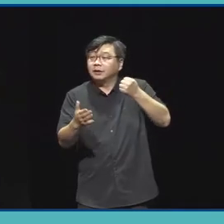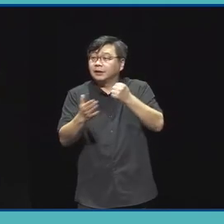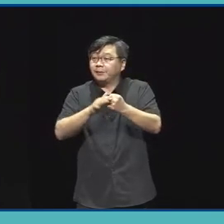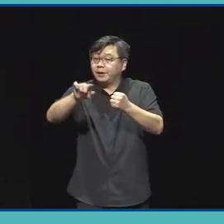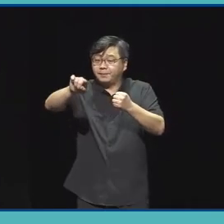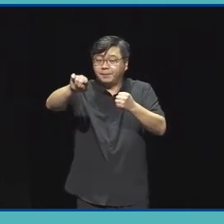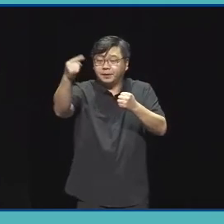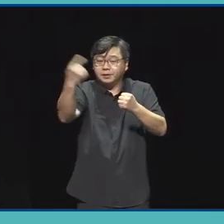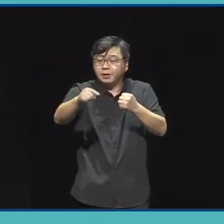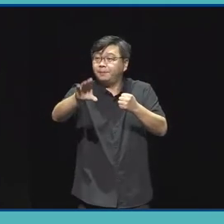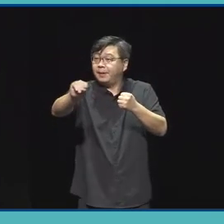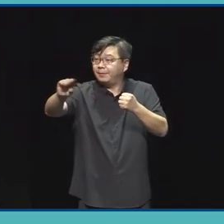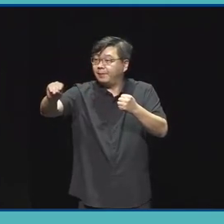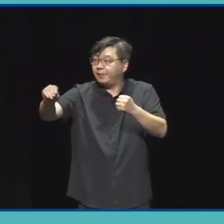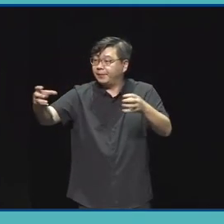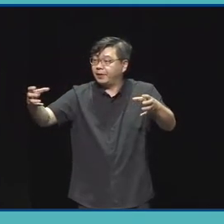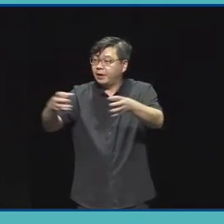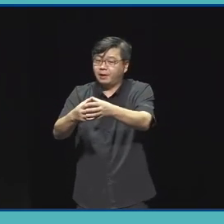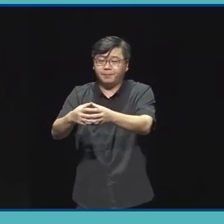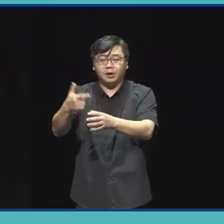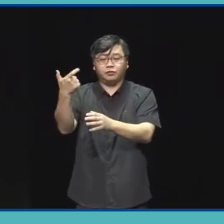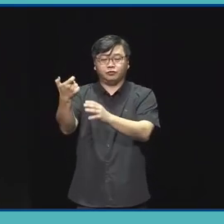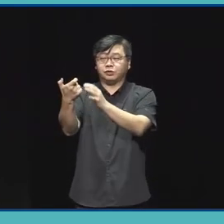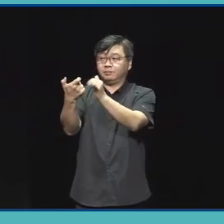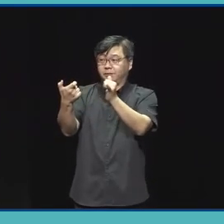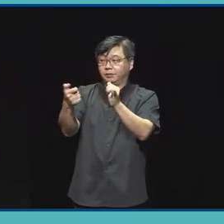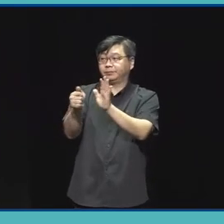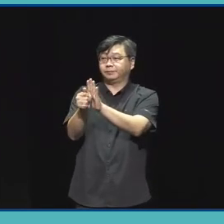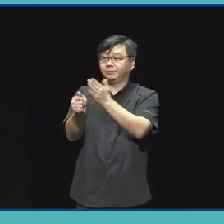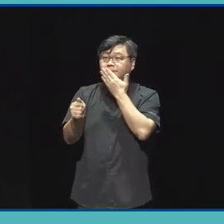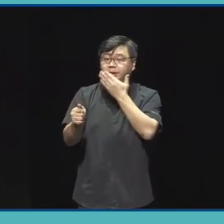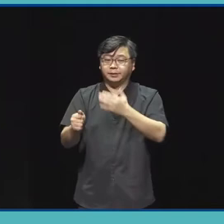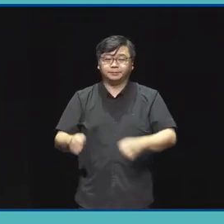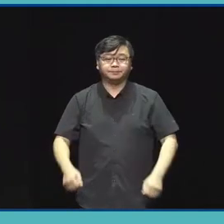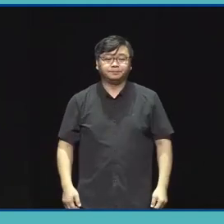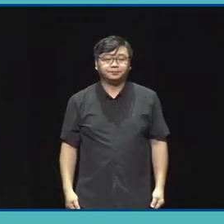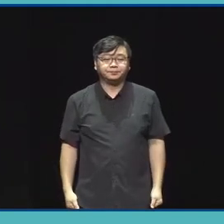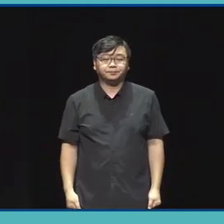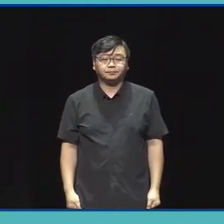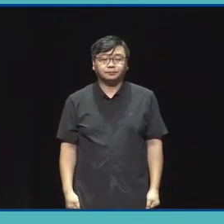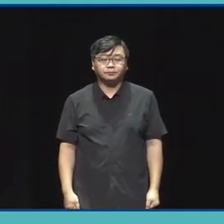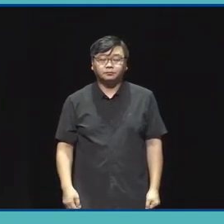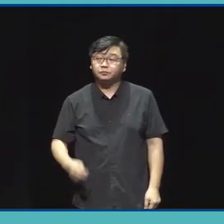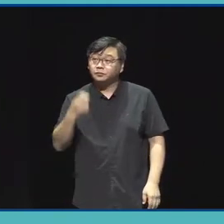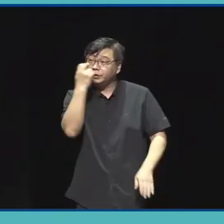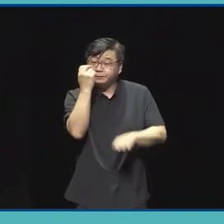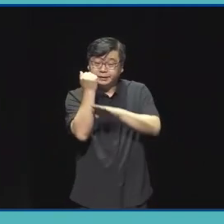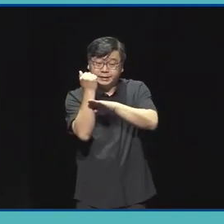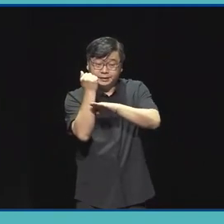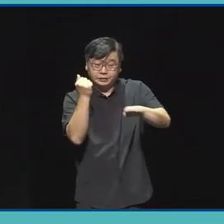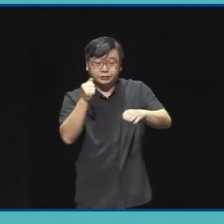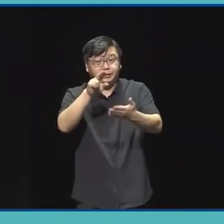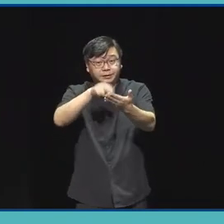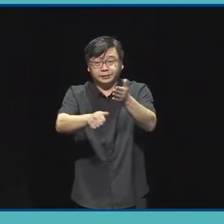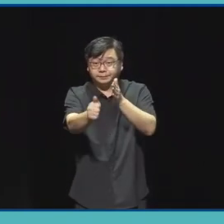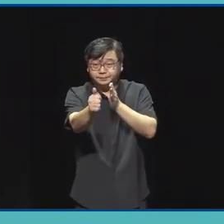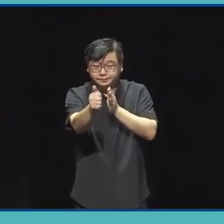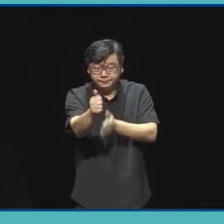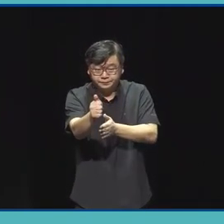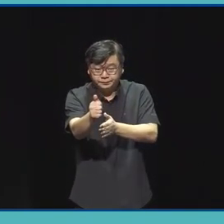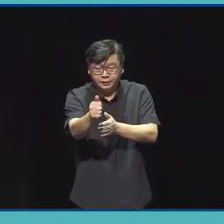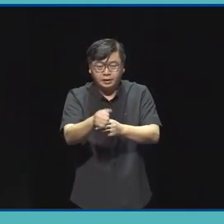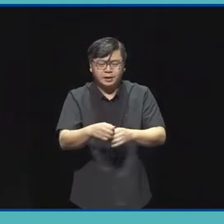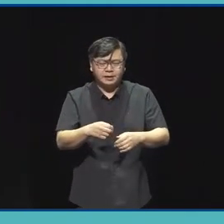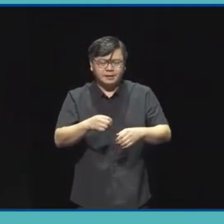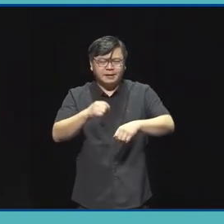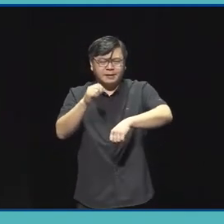사업이 지원이 이루어지게 됩니다. 네. 심사 기준을 한번 확인해 주시면 좋겠습니다. 작품의